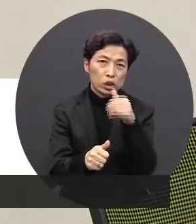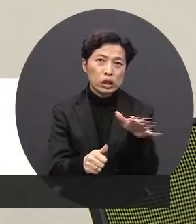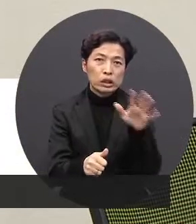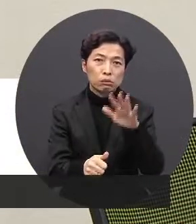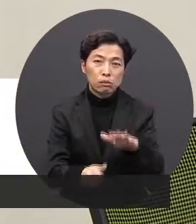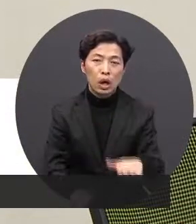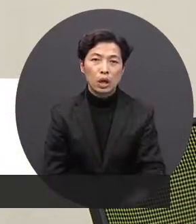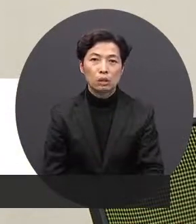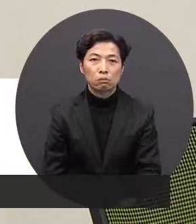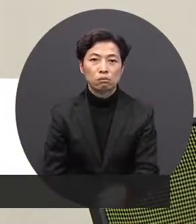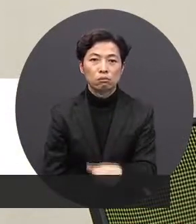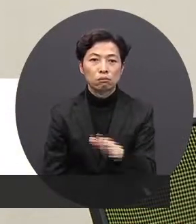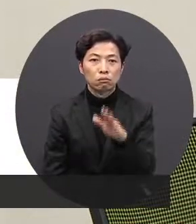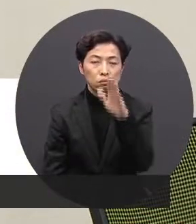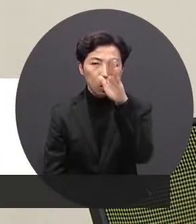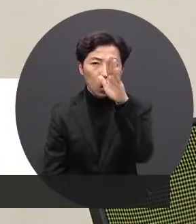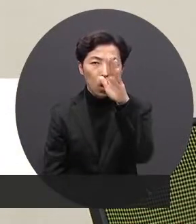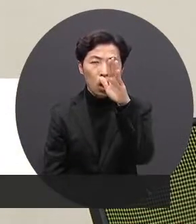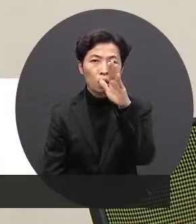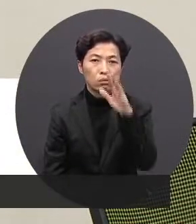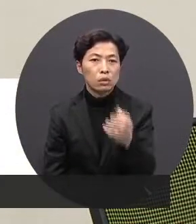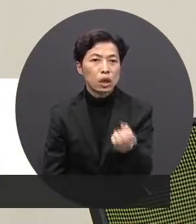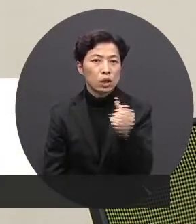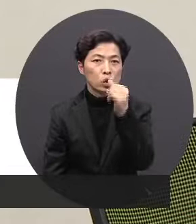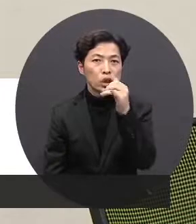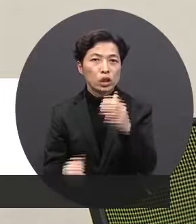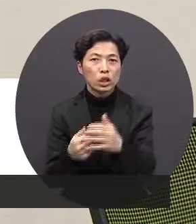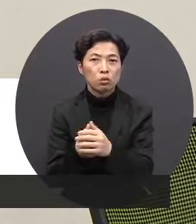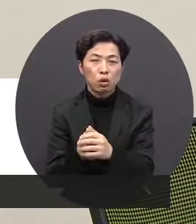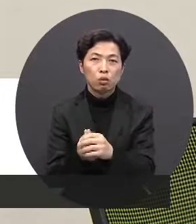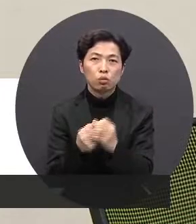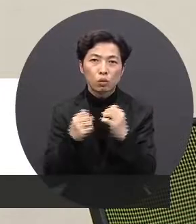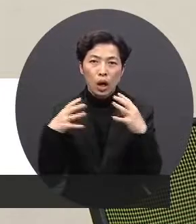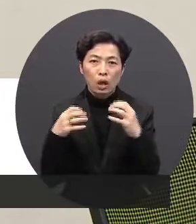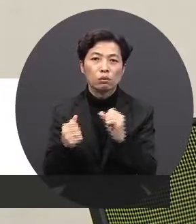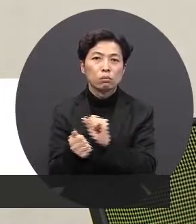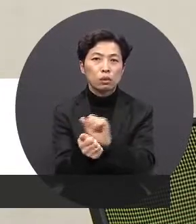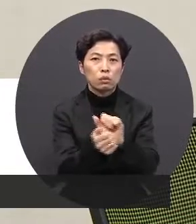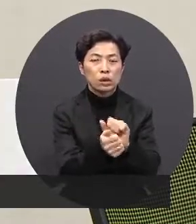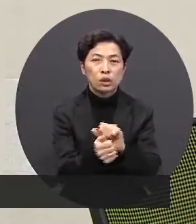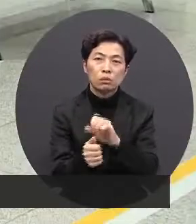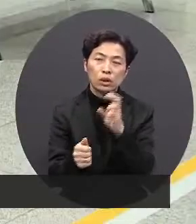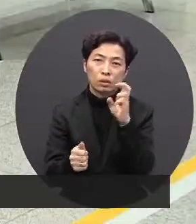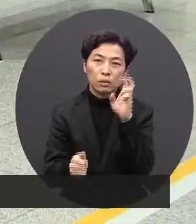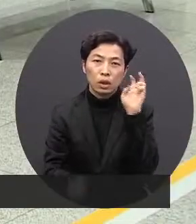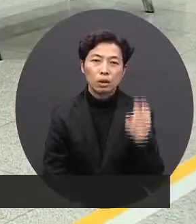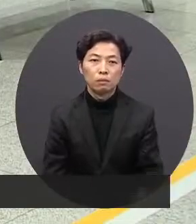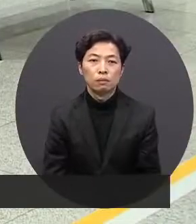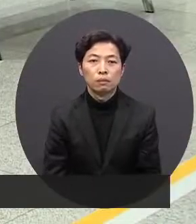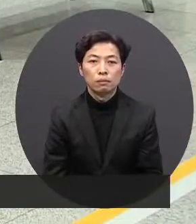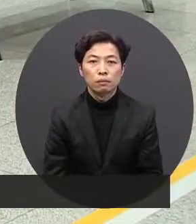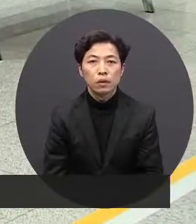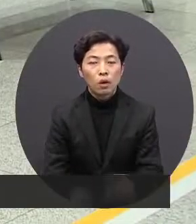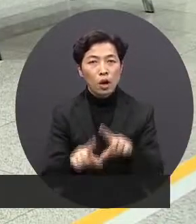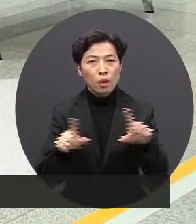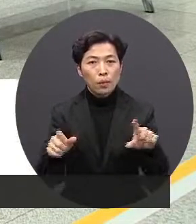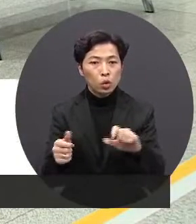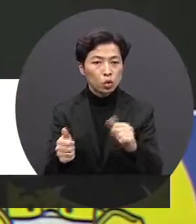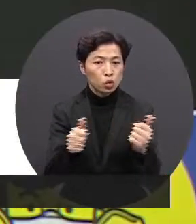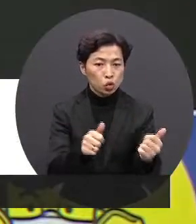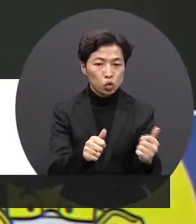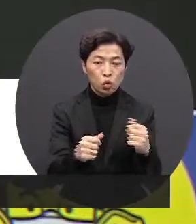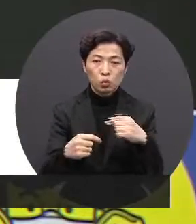이제 그동안 그분들이 갖고 계신 기저질환을 통한 이제 복합적 요인도 있다고 보고 있습니다. 평소 사망자가